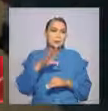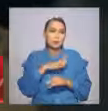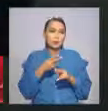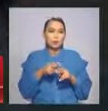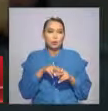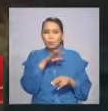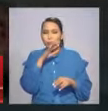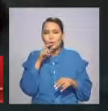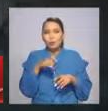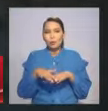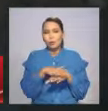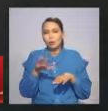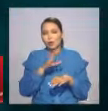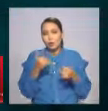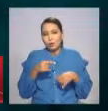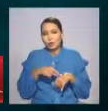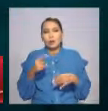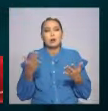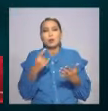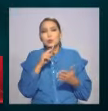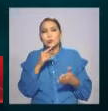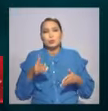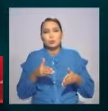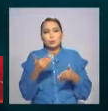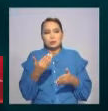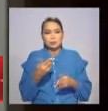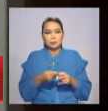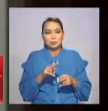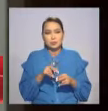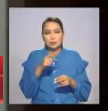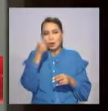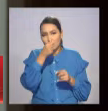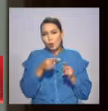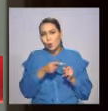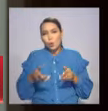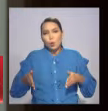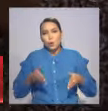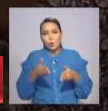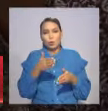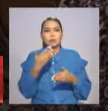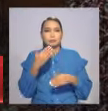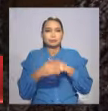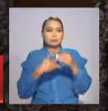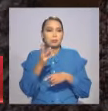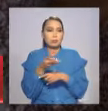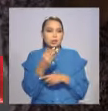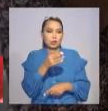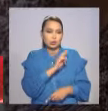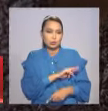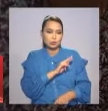тронула многих. Казахстанцы узнают, какой путь Аскар прошел за годы своей работы в пожарной службе.